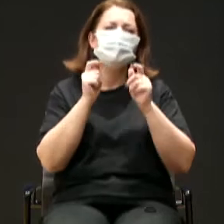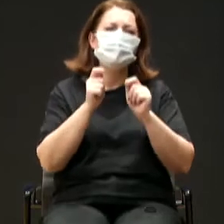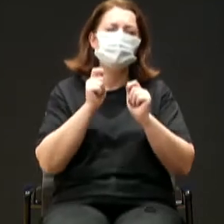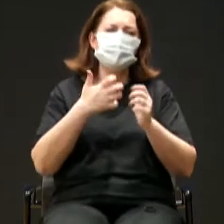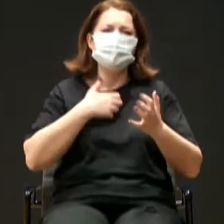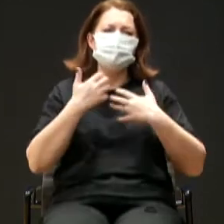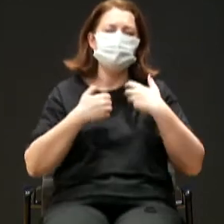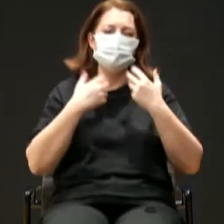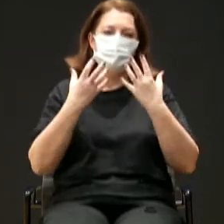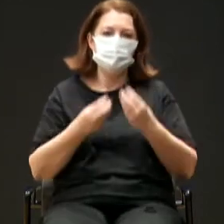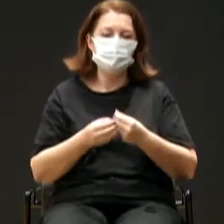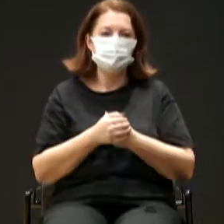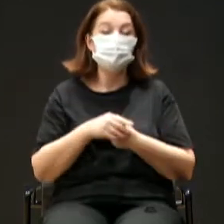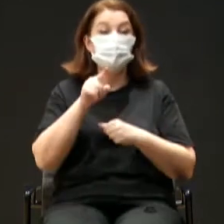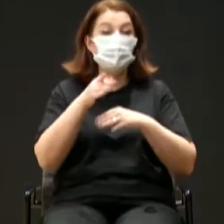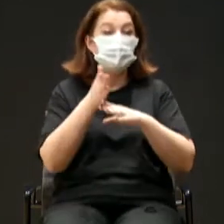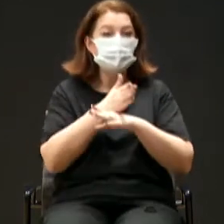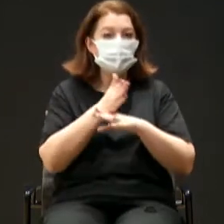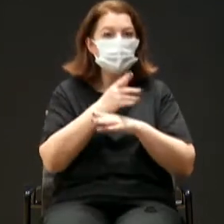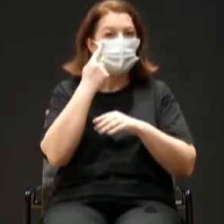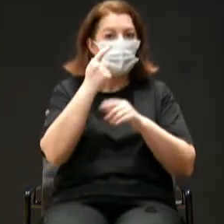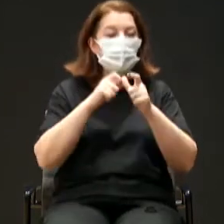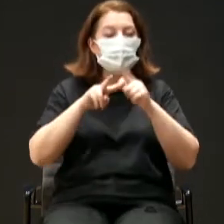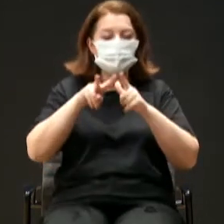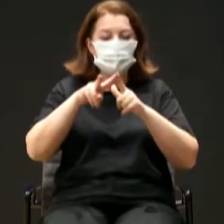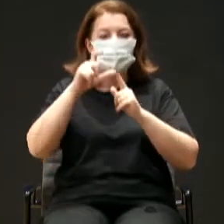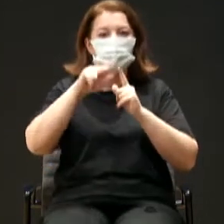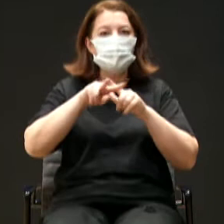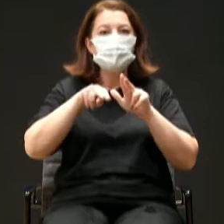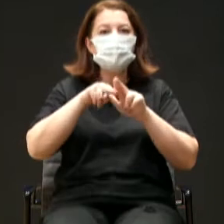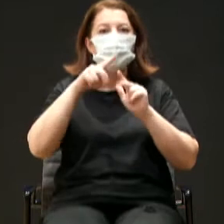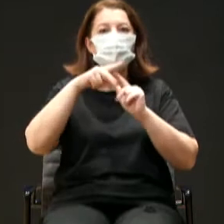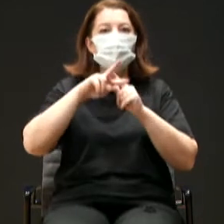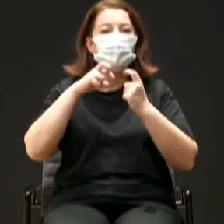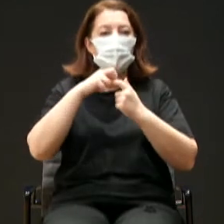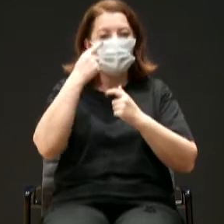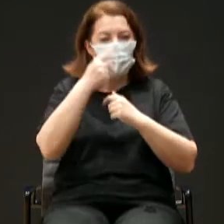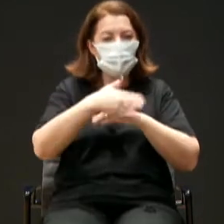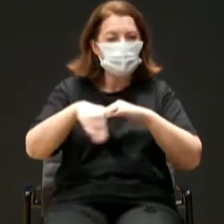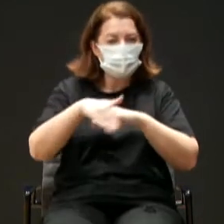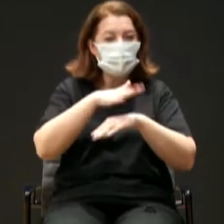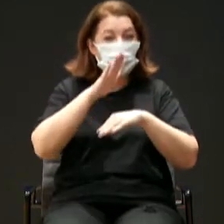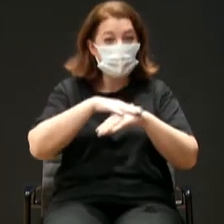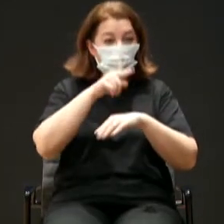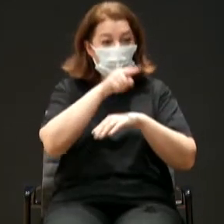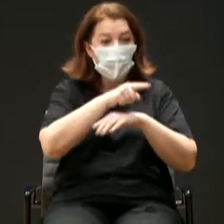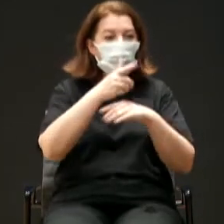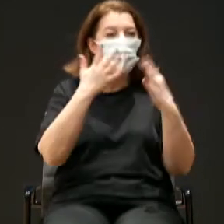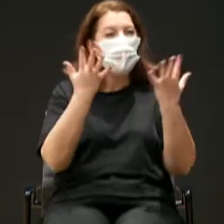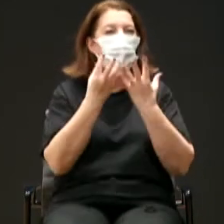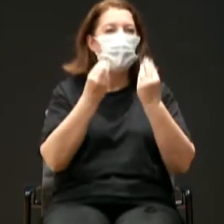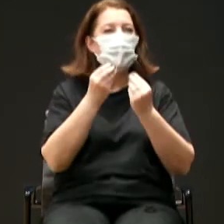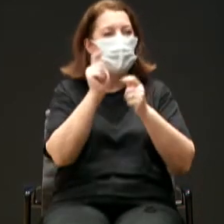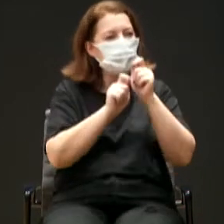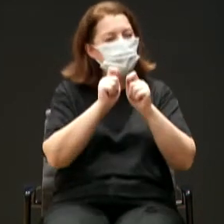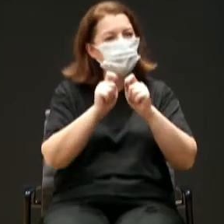alıyor. Bu nedenle Sancaktar Caddesi'nde yapılan uygulamanın yeniden ele alınarak daha işlevsel bir